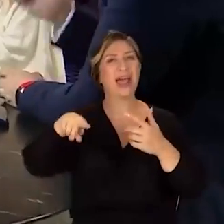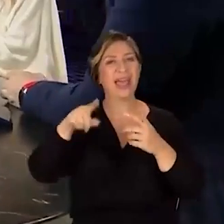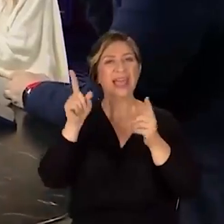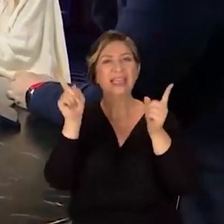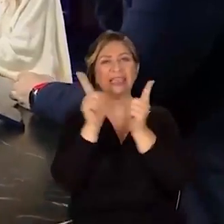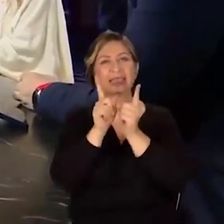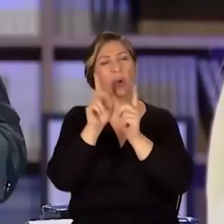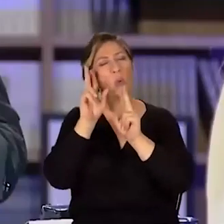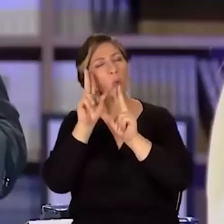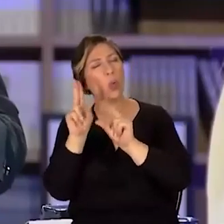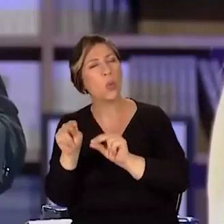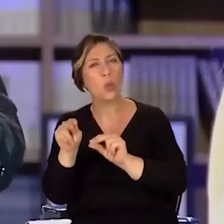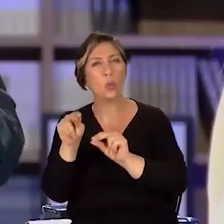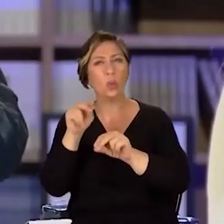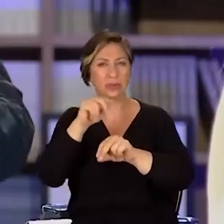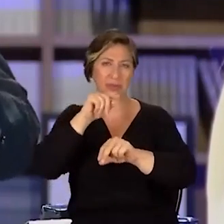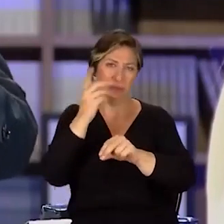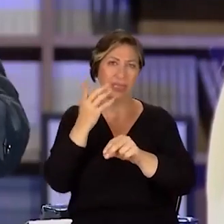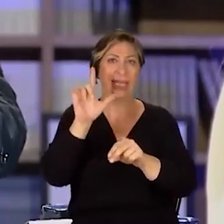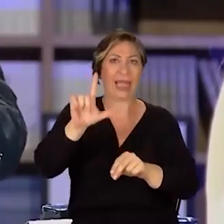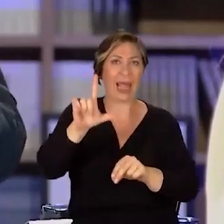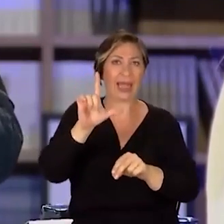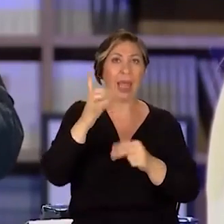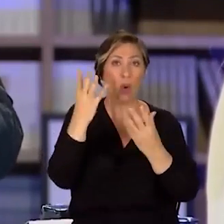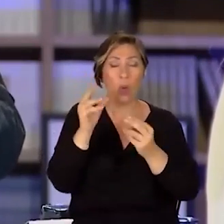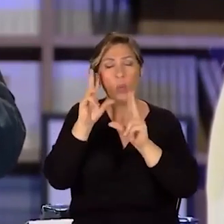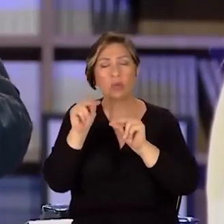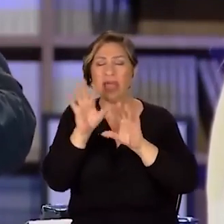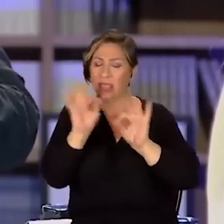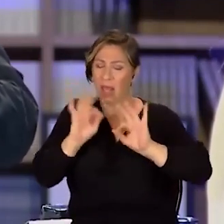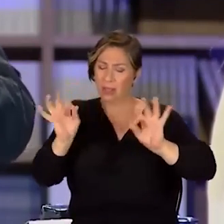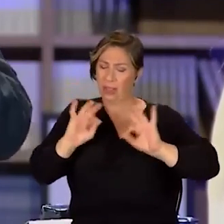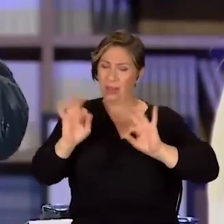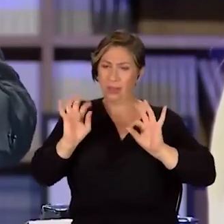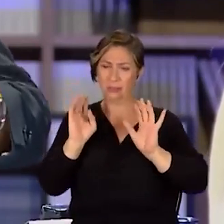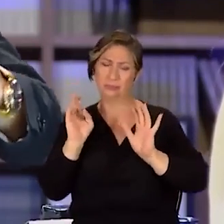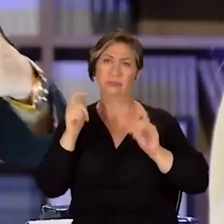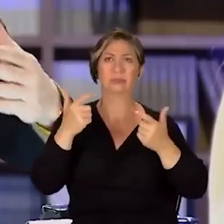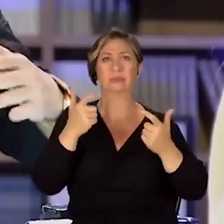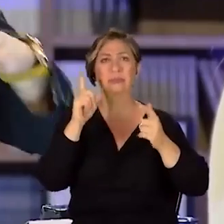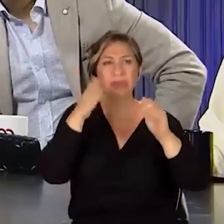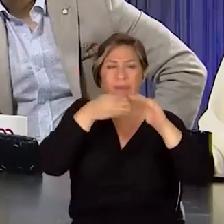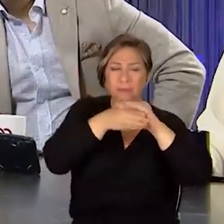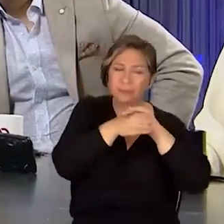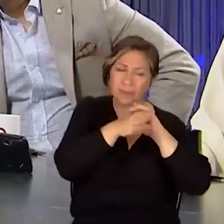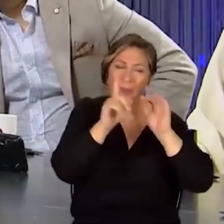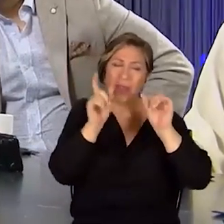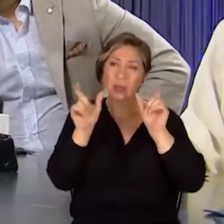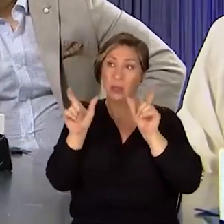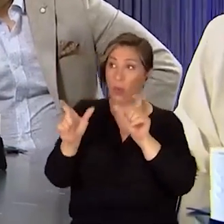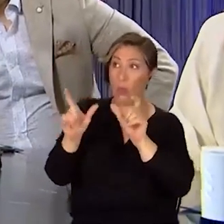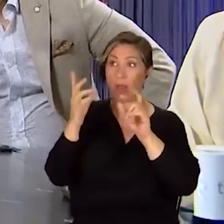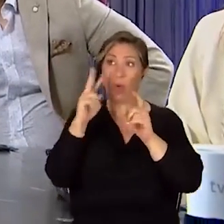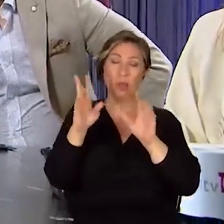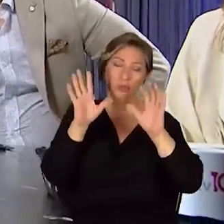uyku süreçleri ve gereken uykuyu almak için bir yere sığınmak, bir emniyetli bir